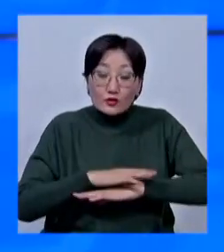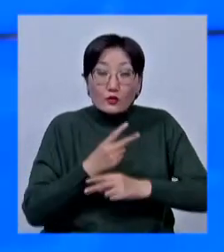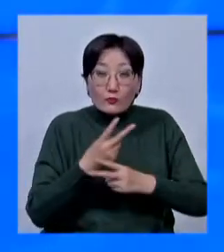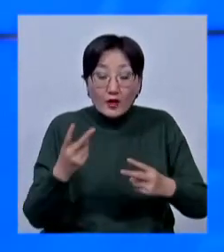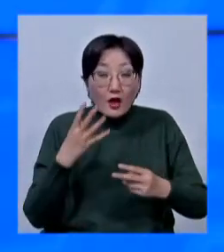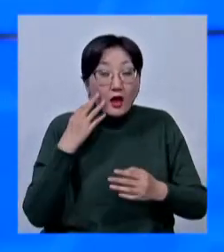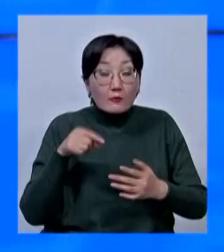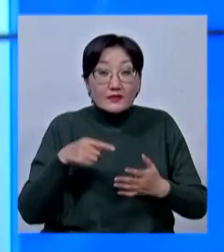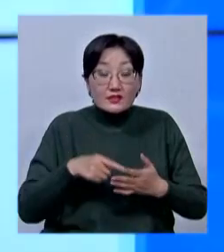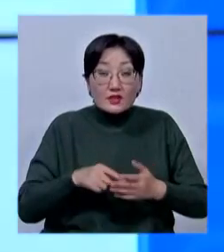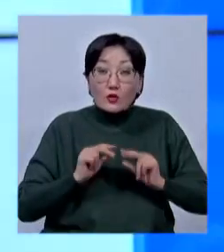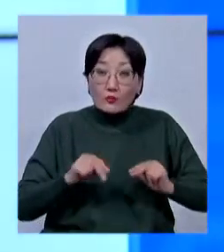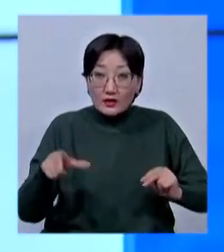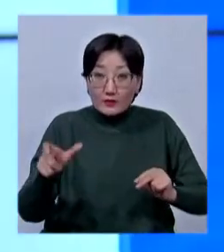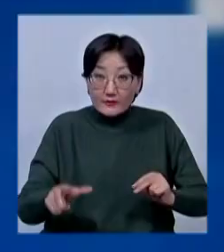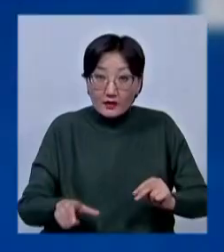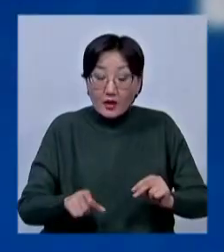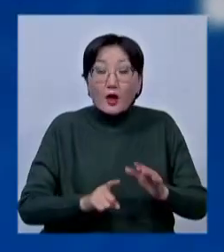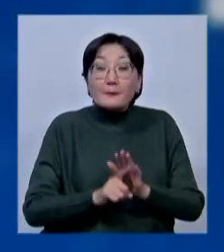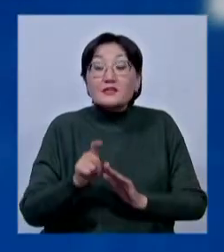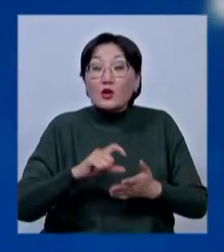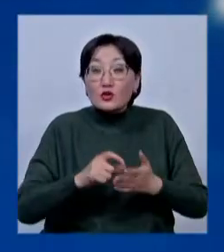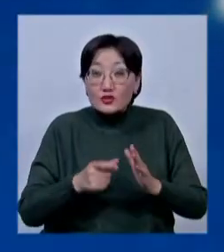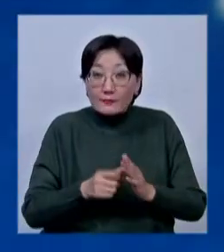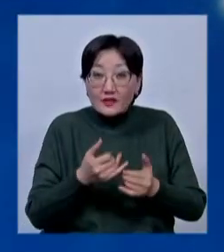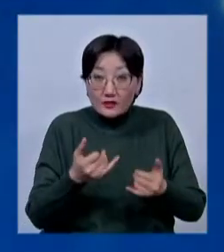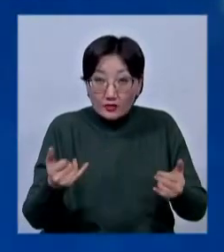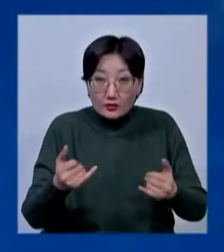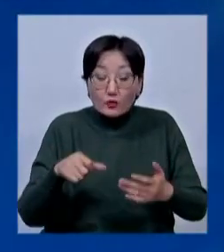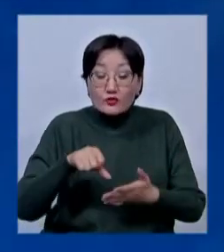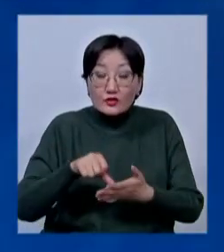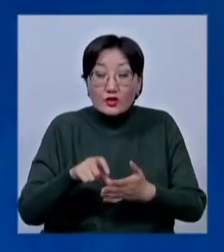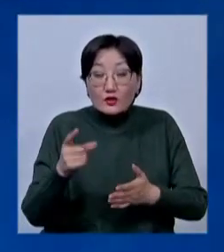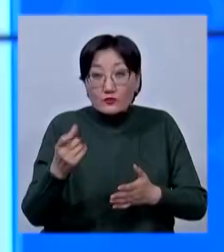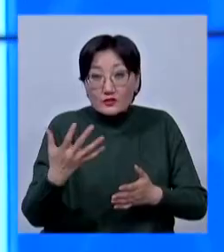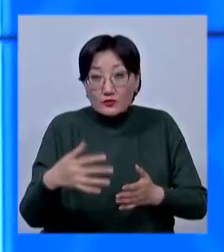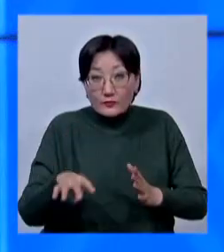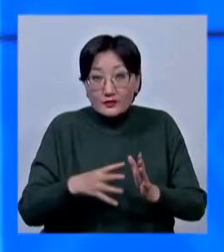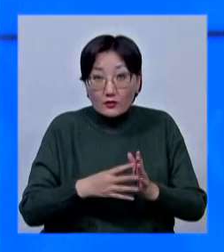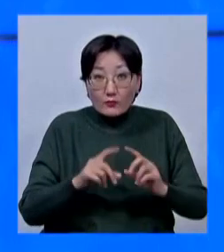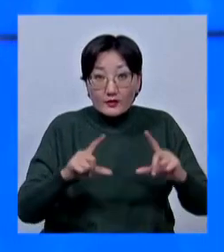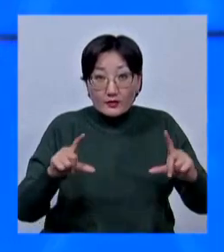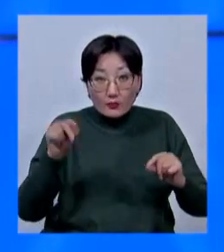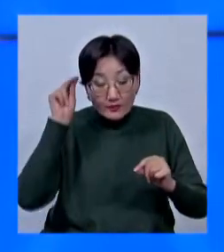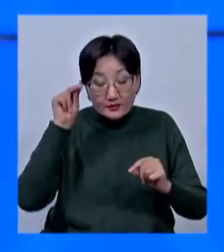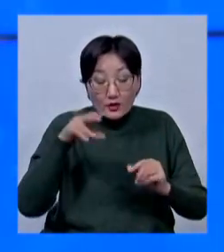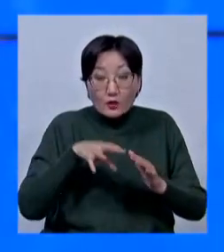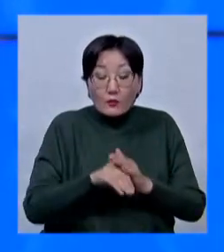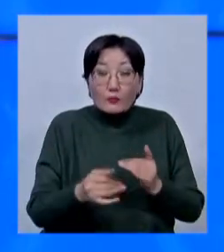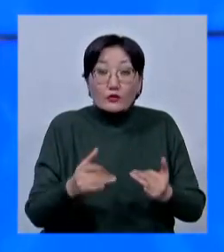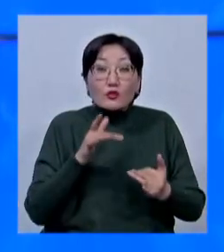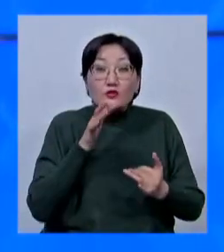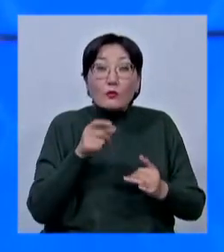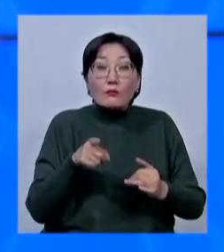Алматы қаласының мұғалімдері түсіріп жатыр. Орысша, қазақша, жаңа 159 мектептің базасында бүгінгі